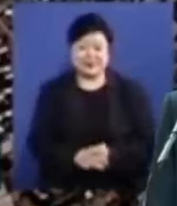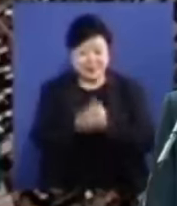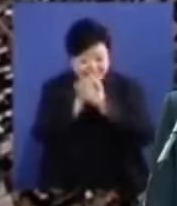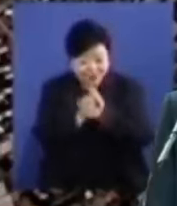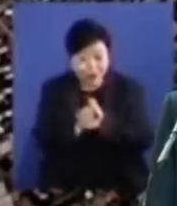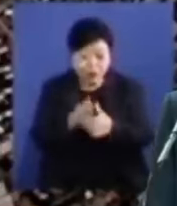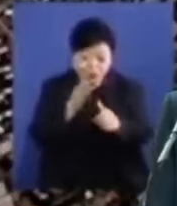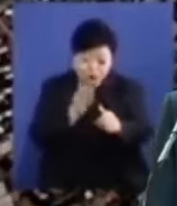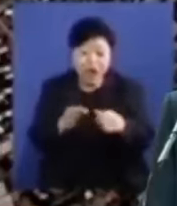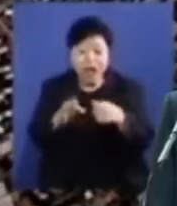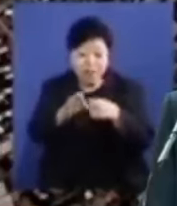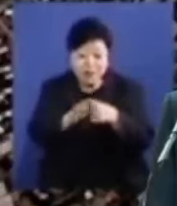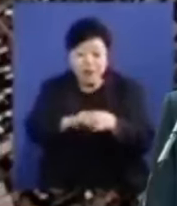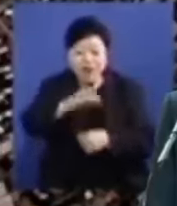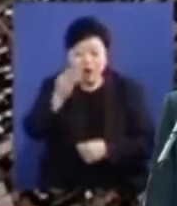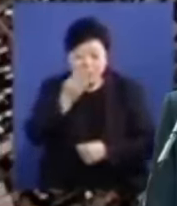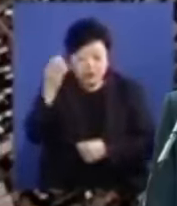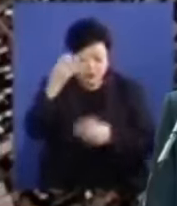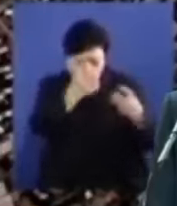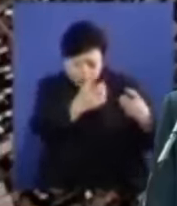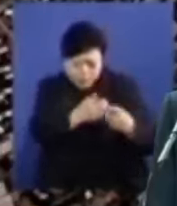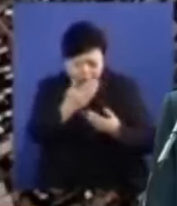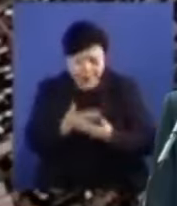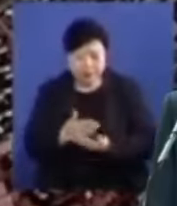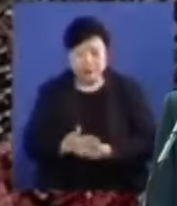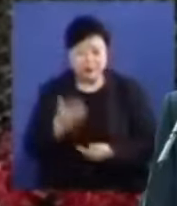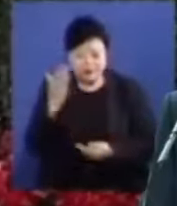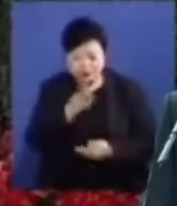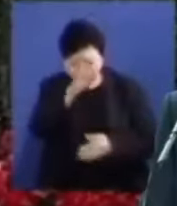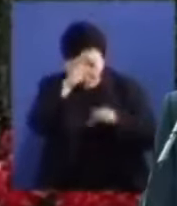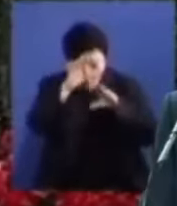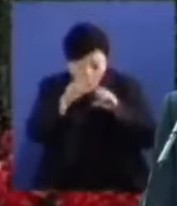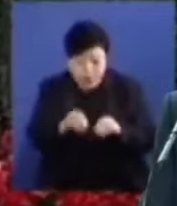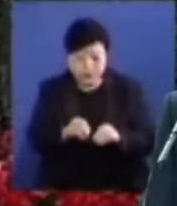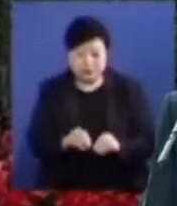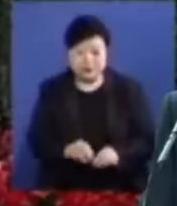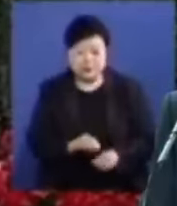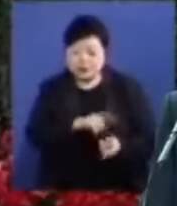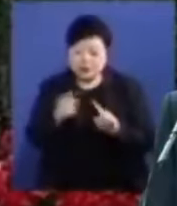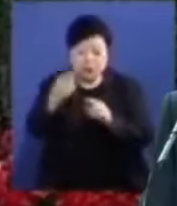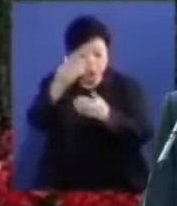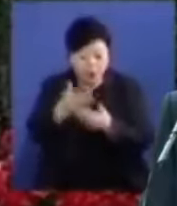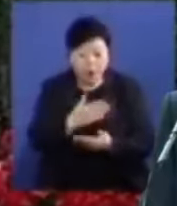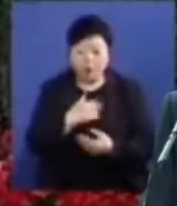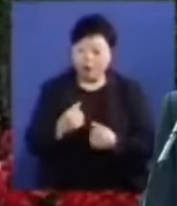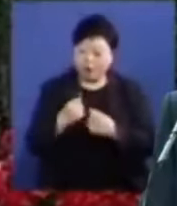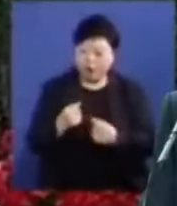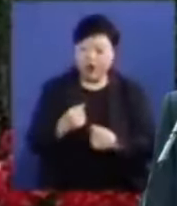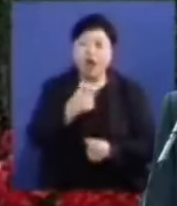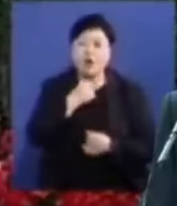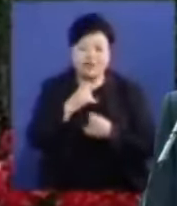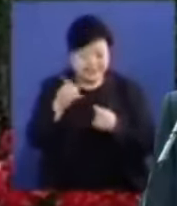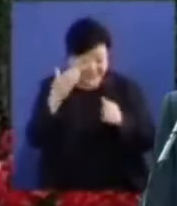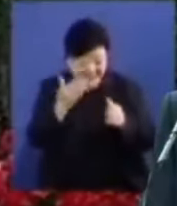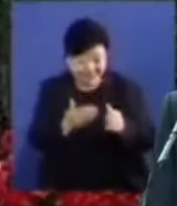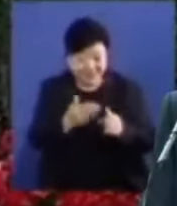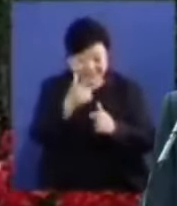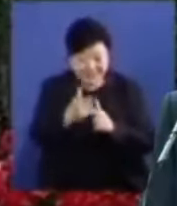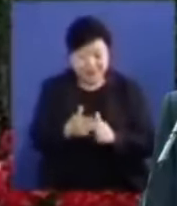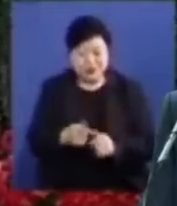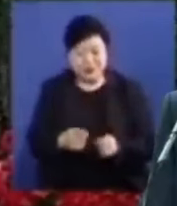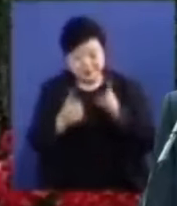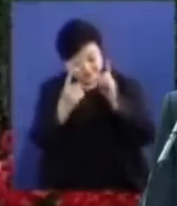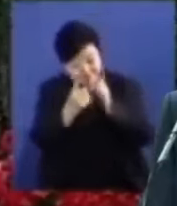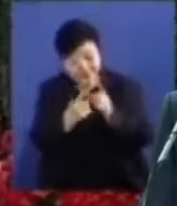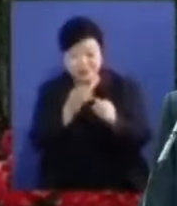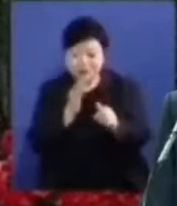기도하고 구하면 거룩하고 성령 충만을 얻게 되고, 신유의 복음을 치료받고 건강을 원하는 사람이 예수님께